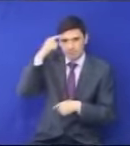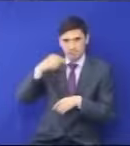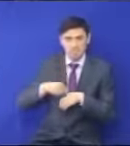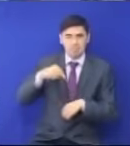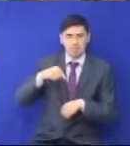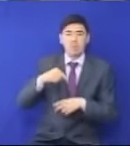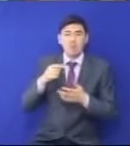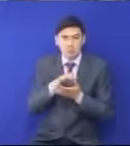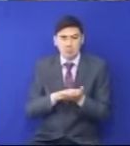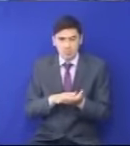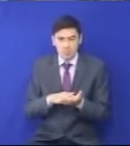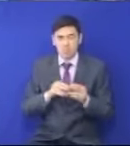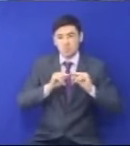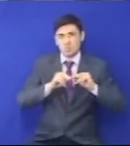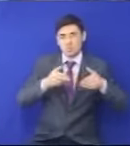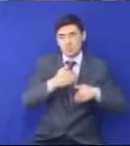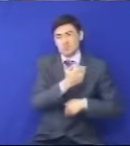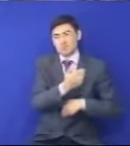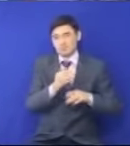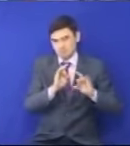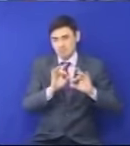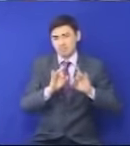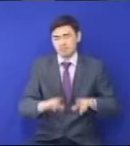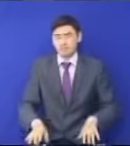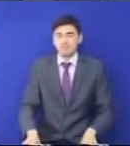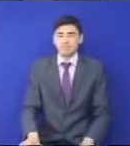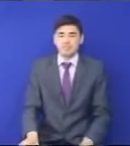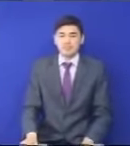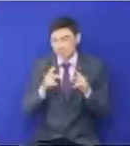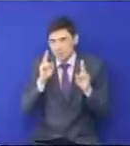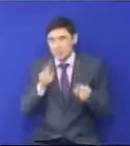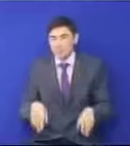болуы тиіс дейді колледж ұстаздары. Гүлназ Қаукен, Елжан Мағзумов, Семей телеарнасы.